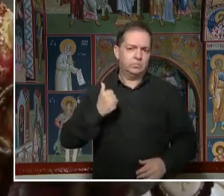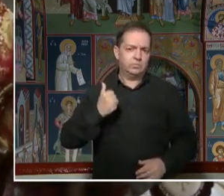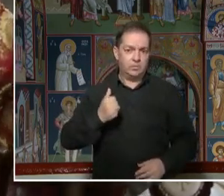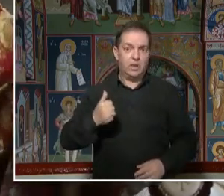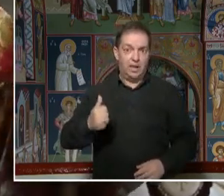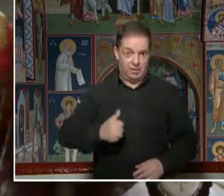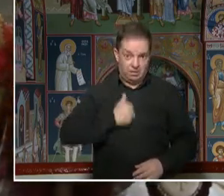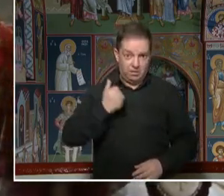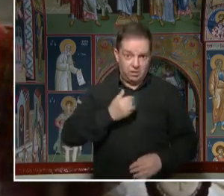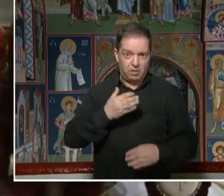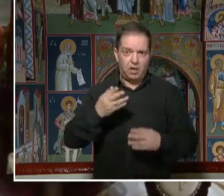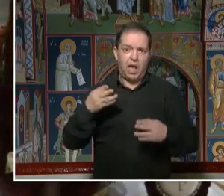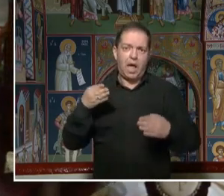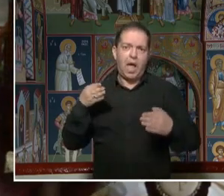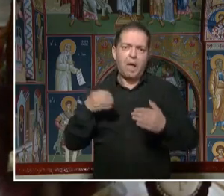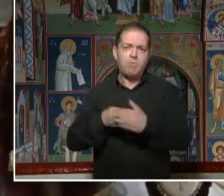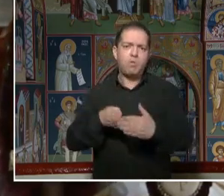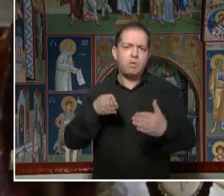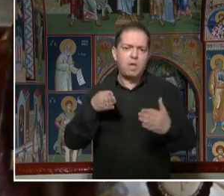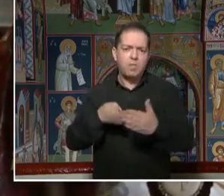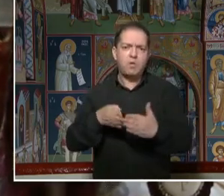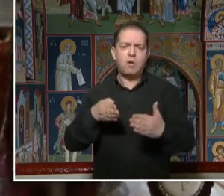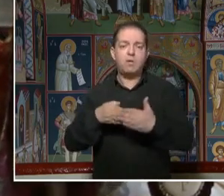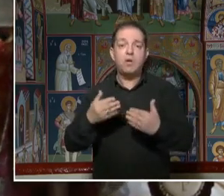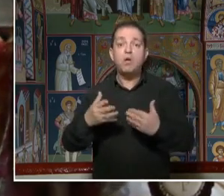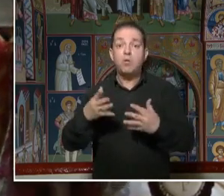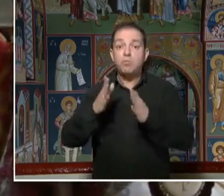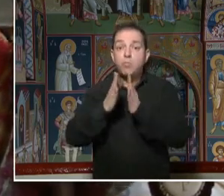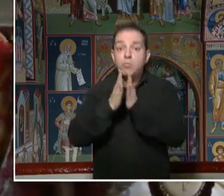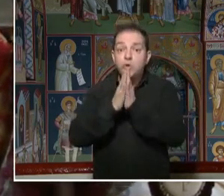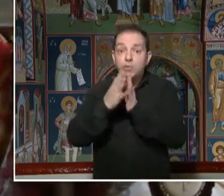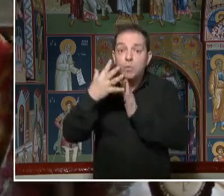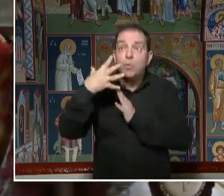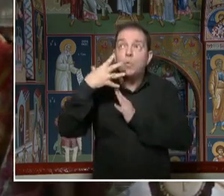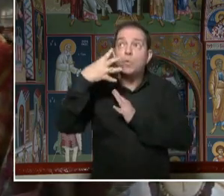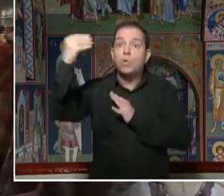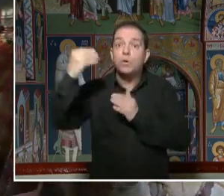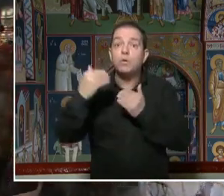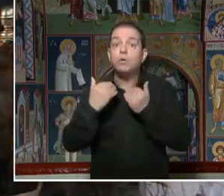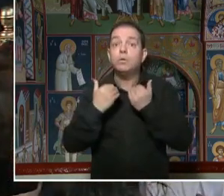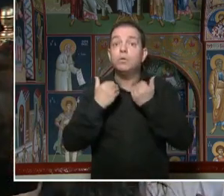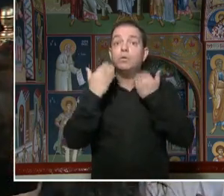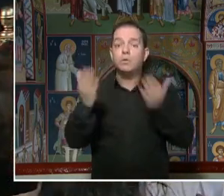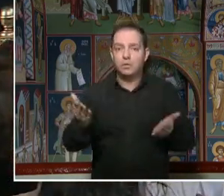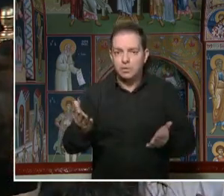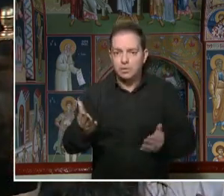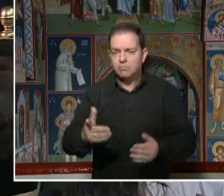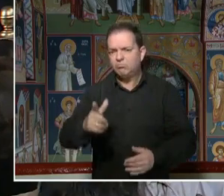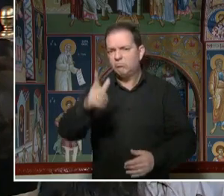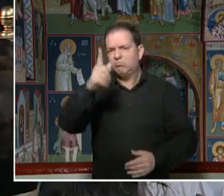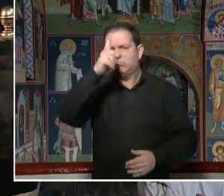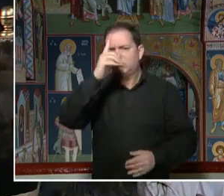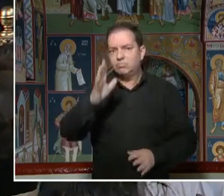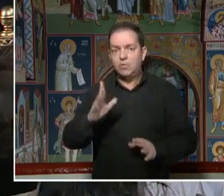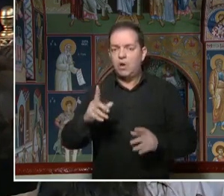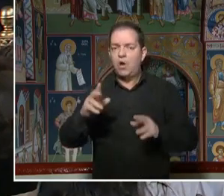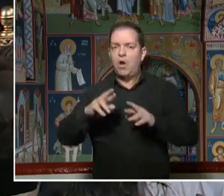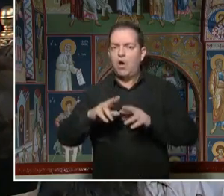εμπόδιο για την αποδοχή της προσευχής μας. Κύριος, υπερηφάνης